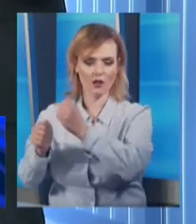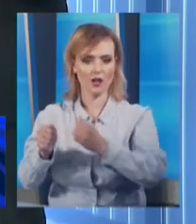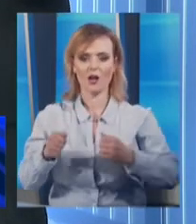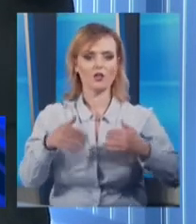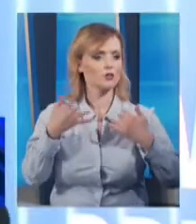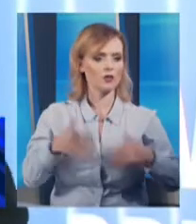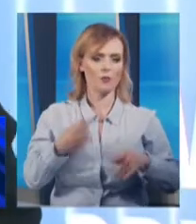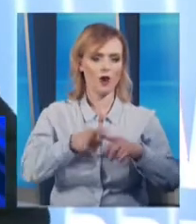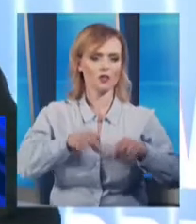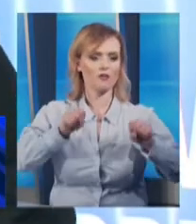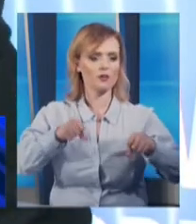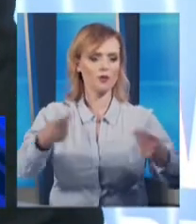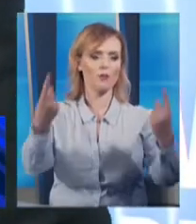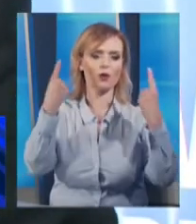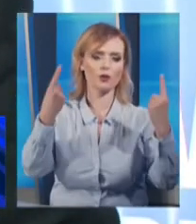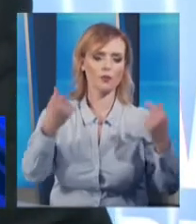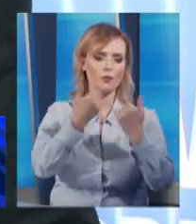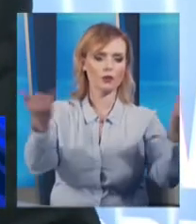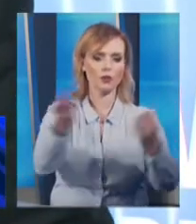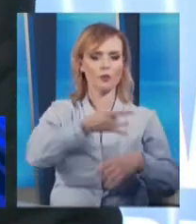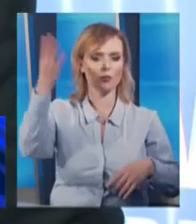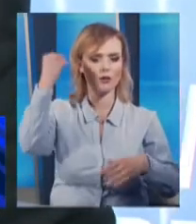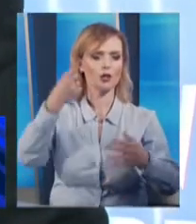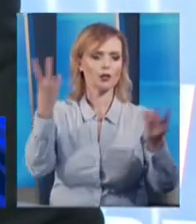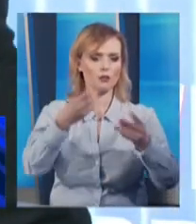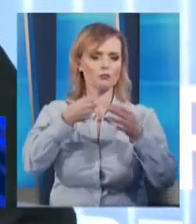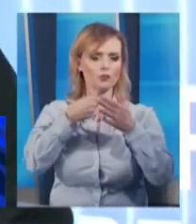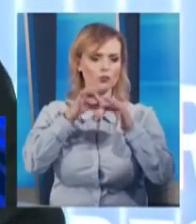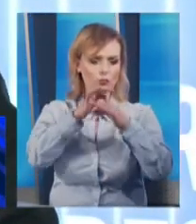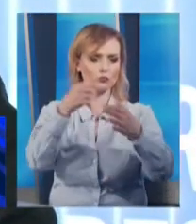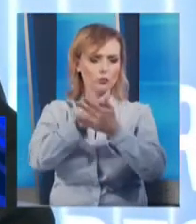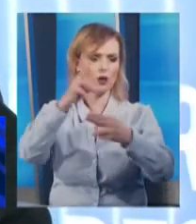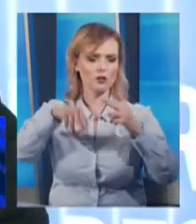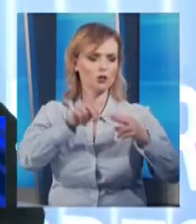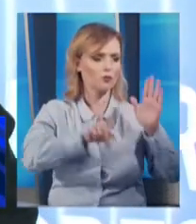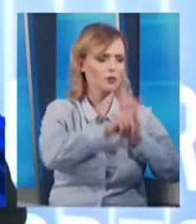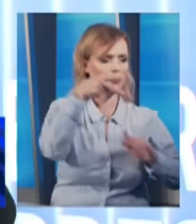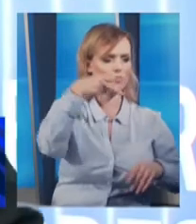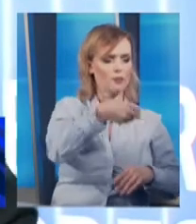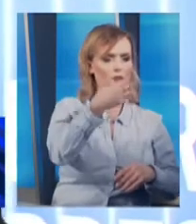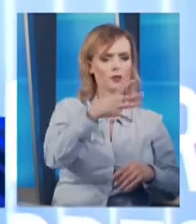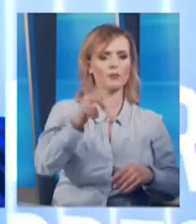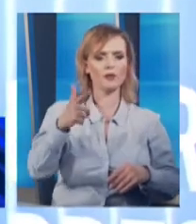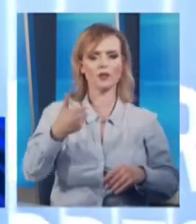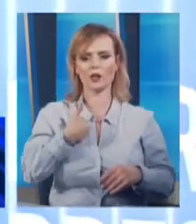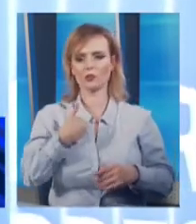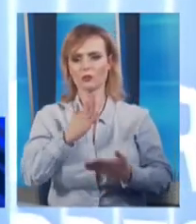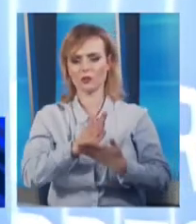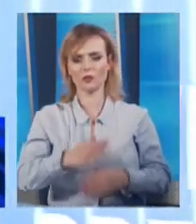să nu ratăm această șansă uriașă pentru Republica Moldova. Trebuie să ducem la bun sfârșit ceea ce am început în 2015, pentru că eu